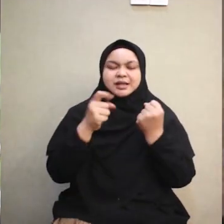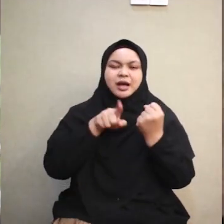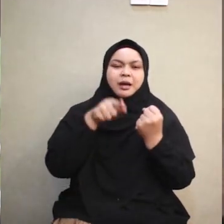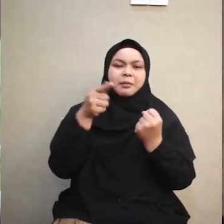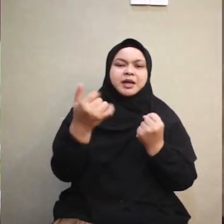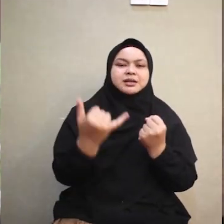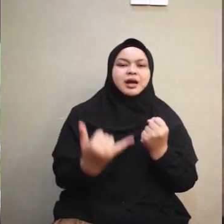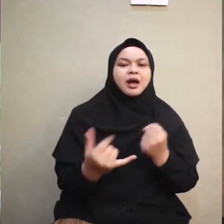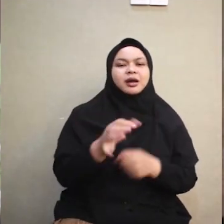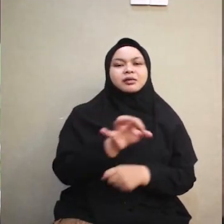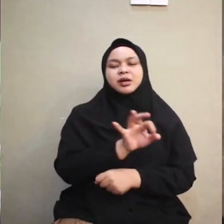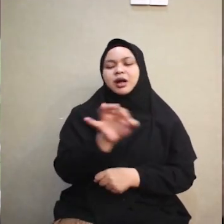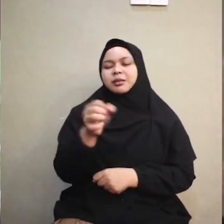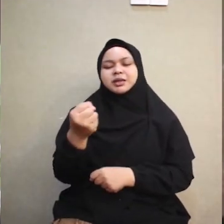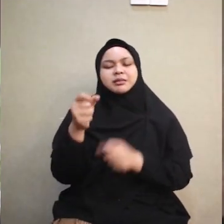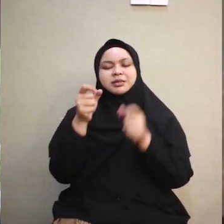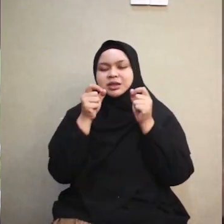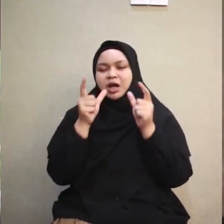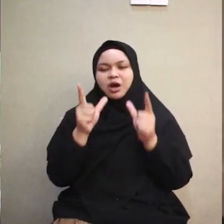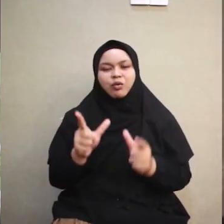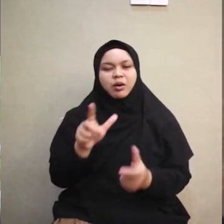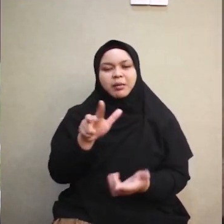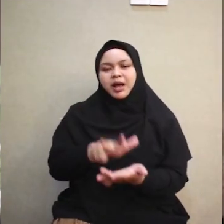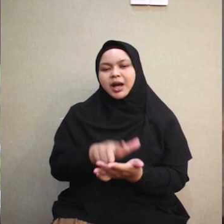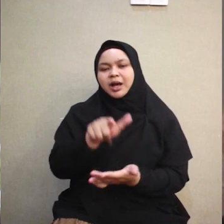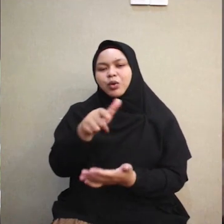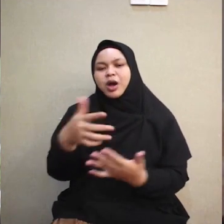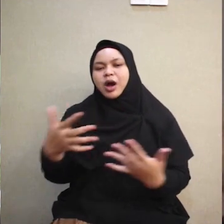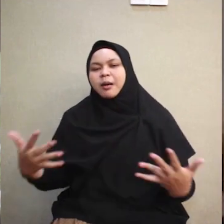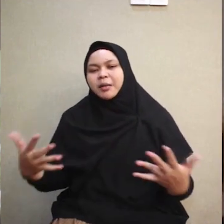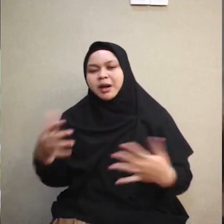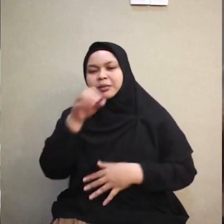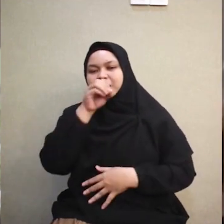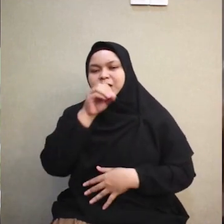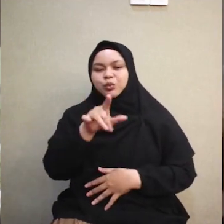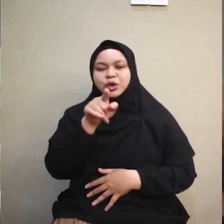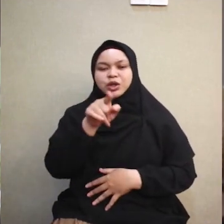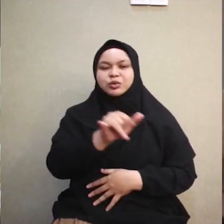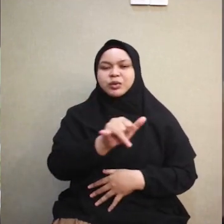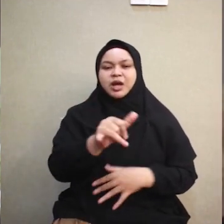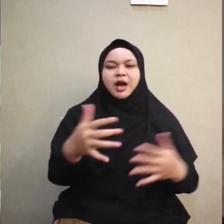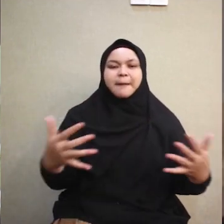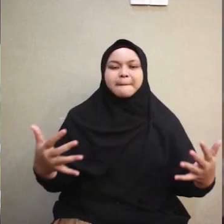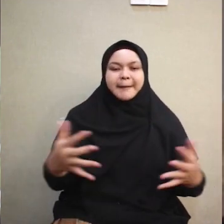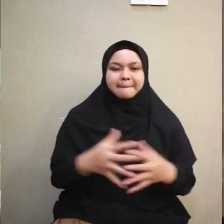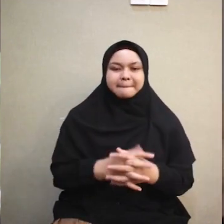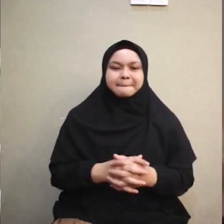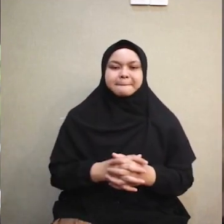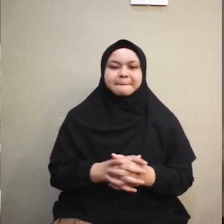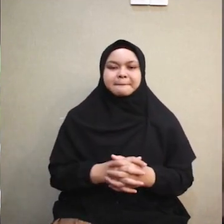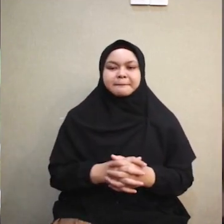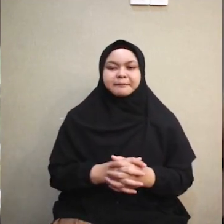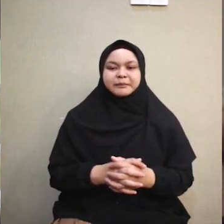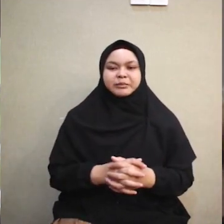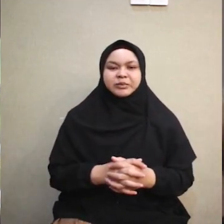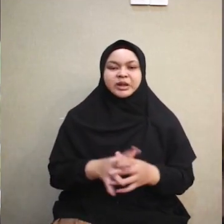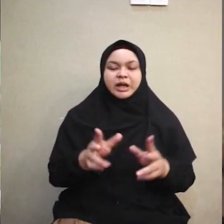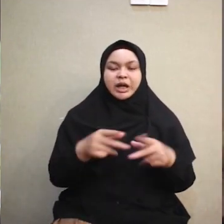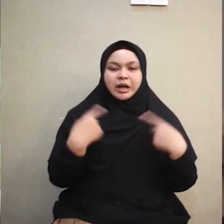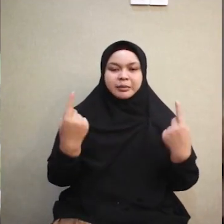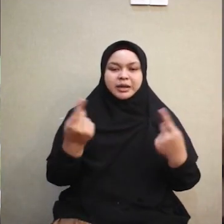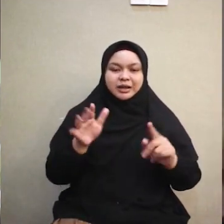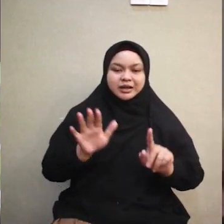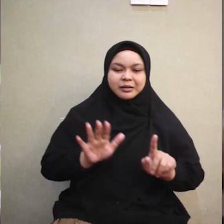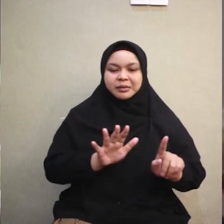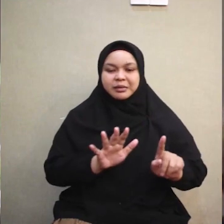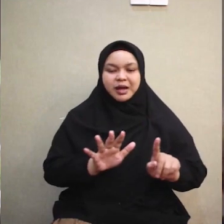menjawab legalitasmu apa kamu menyebut dirimu sebagai para legal dan kami akan tetap menjadi bayang-bayang pengacara